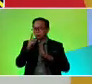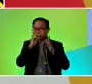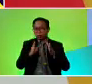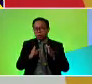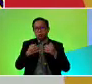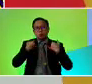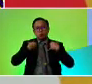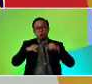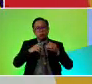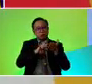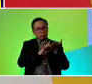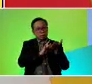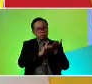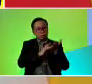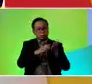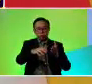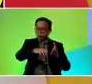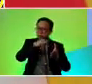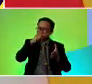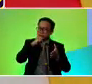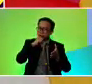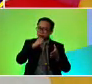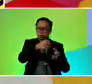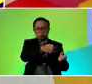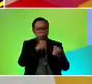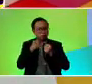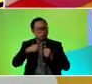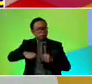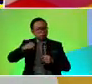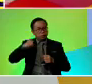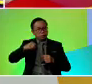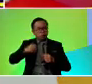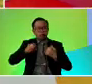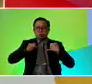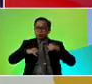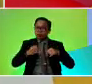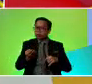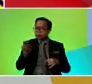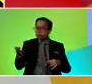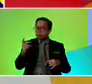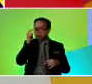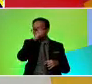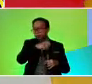dada mengemis menyulut saku merebut baik ataupun penjualan barang-barang tiruan